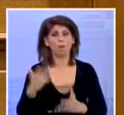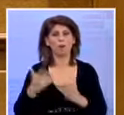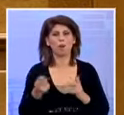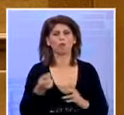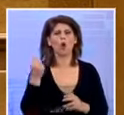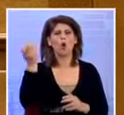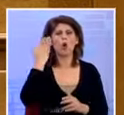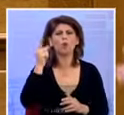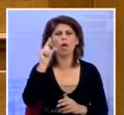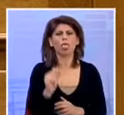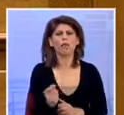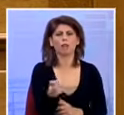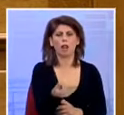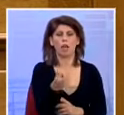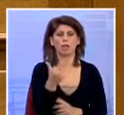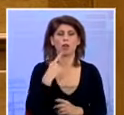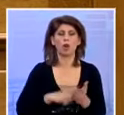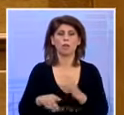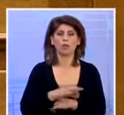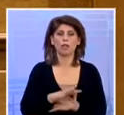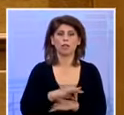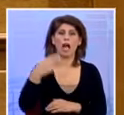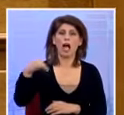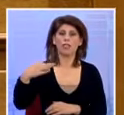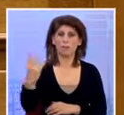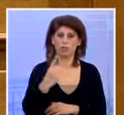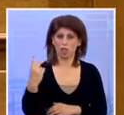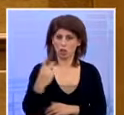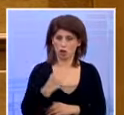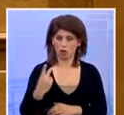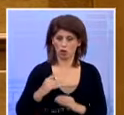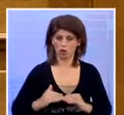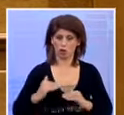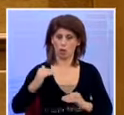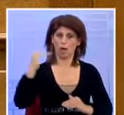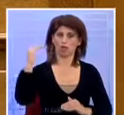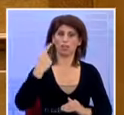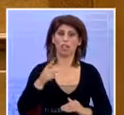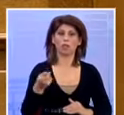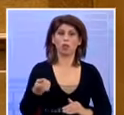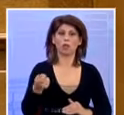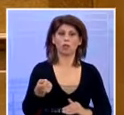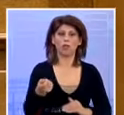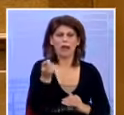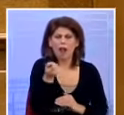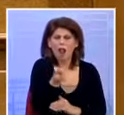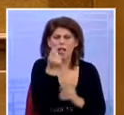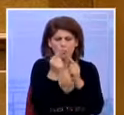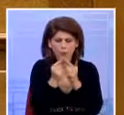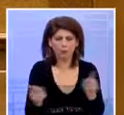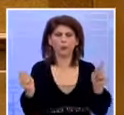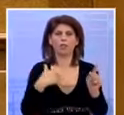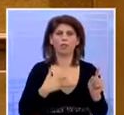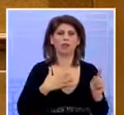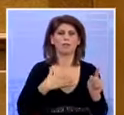ελάχιστα. Το νομοσχέδιο για τη στήριξη των αδύναμων κοινωνικών στρωμάτων για τις 100 δόσεις. Με ελάχιστες αποκλίσεις είναι δικά μας